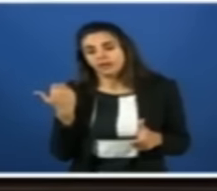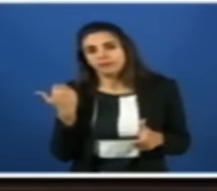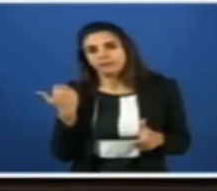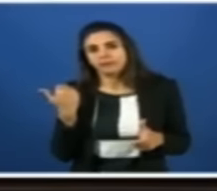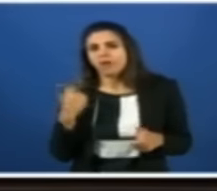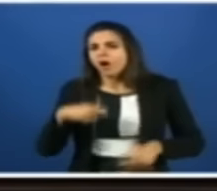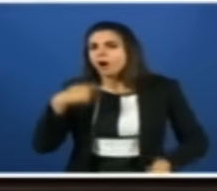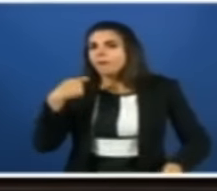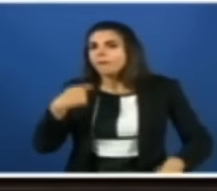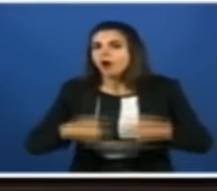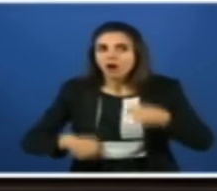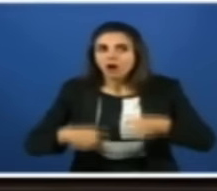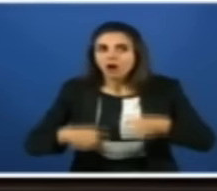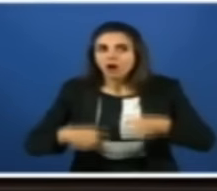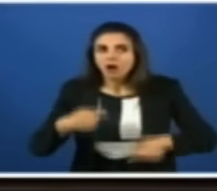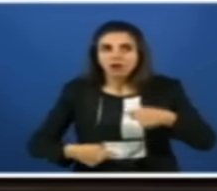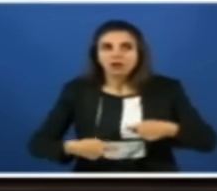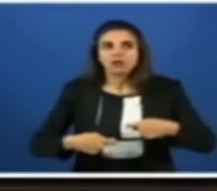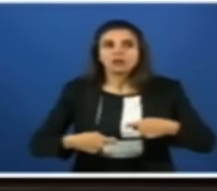Bankaları